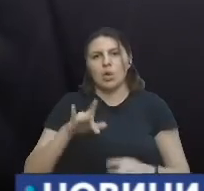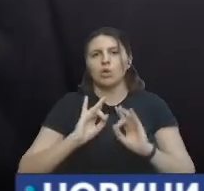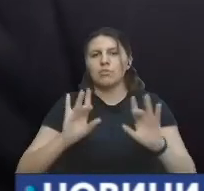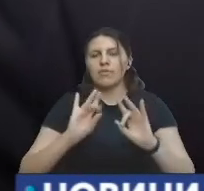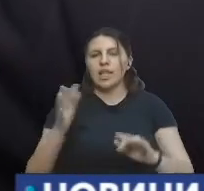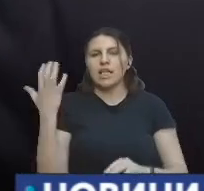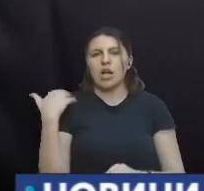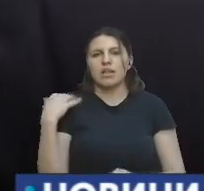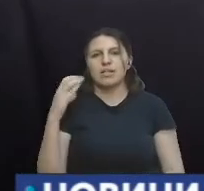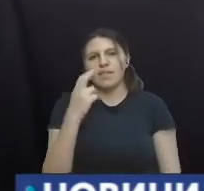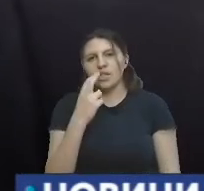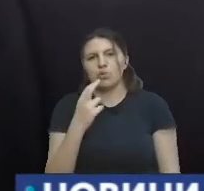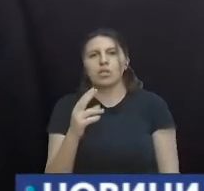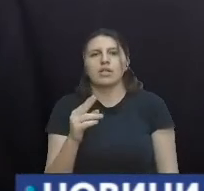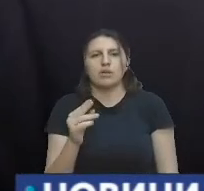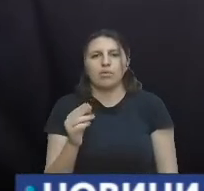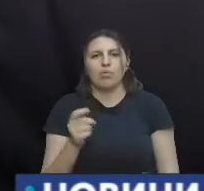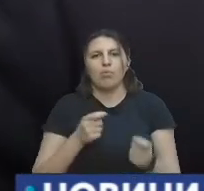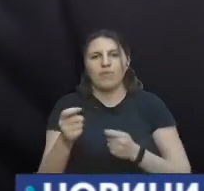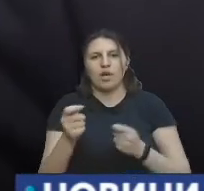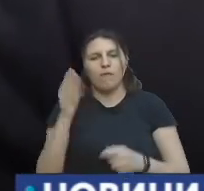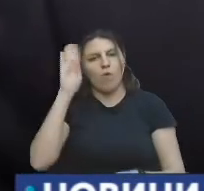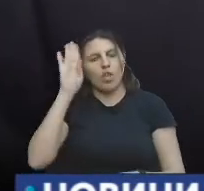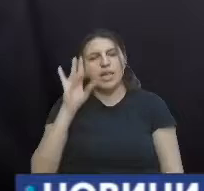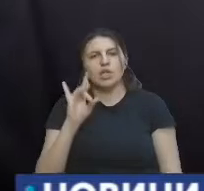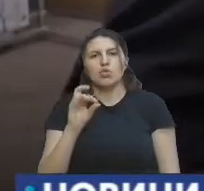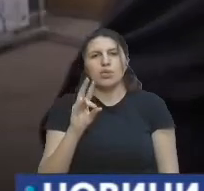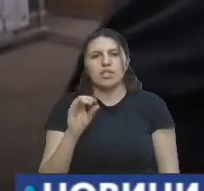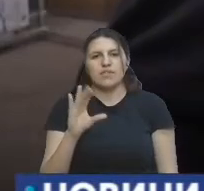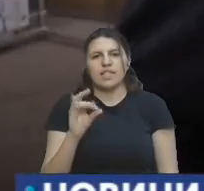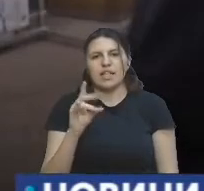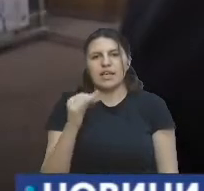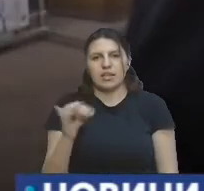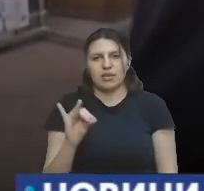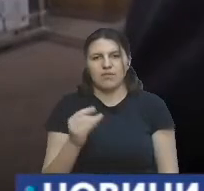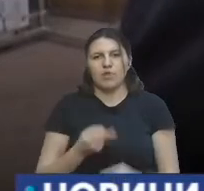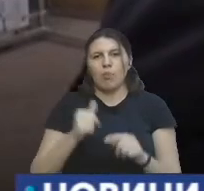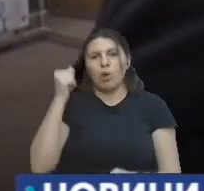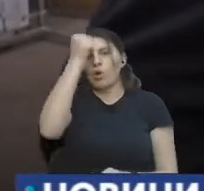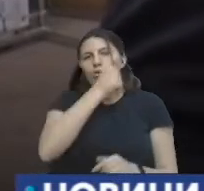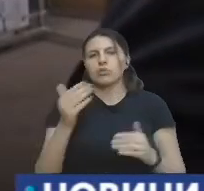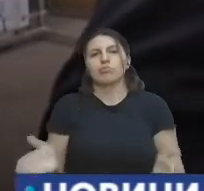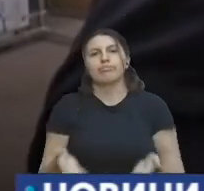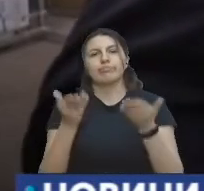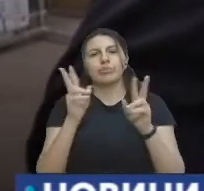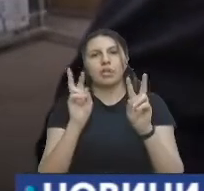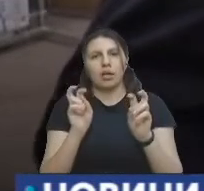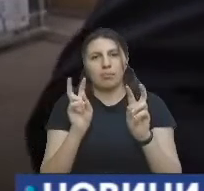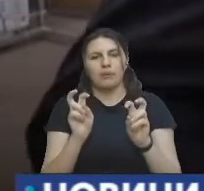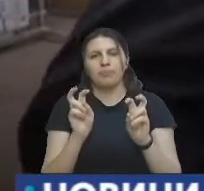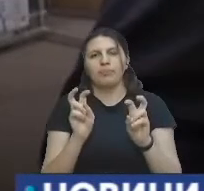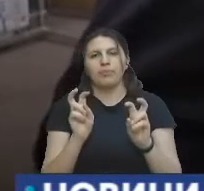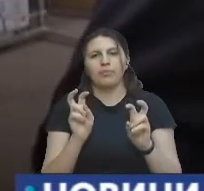начальник Сіверсько-Донецького басейного управління водних ресурсів Сергій Трофанчук. У цьому році піднімається тема